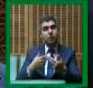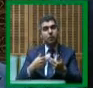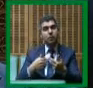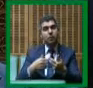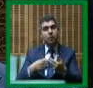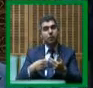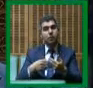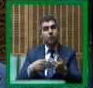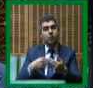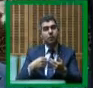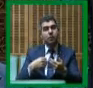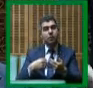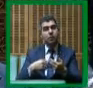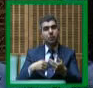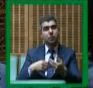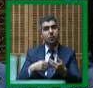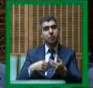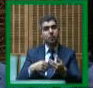الإيجار